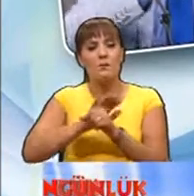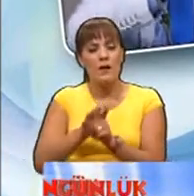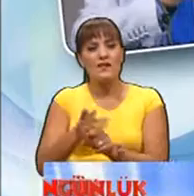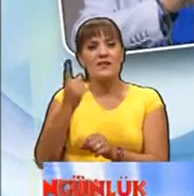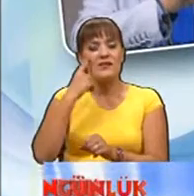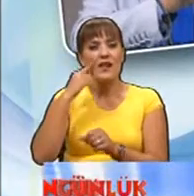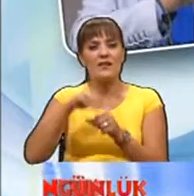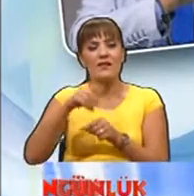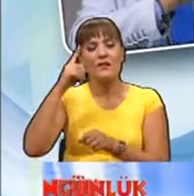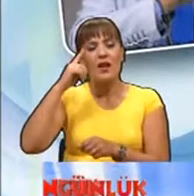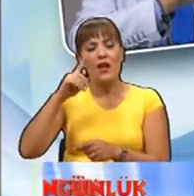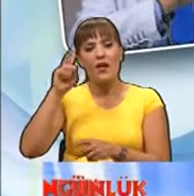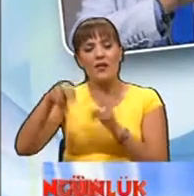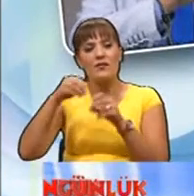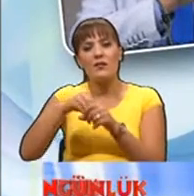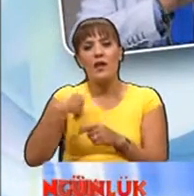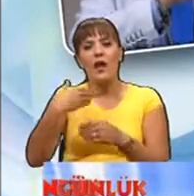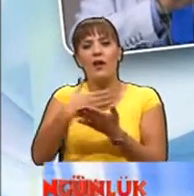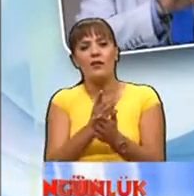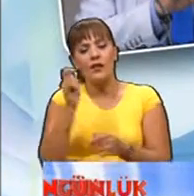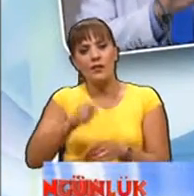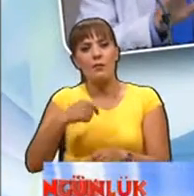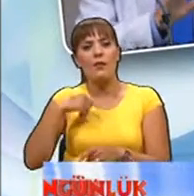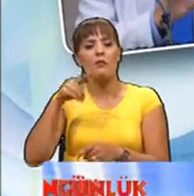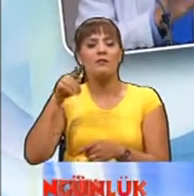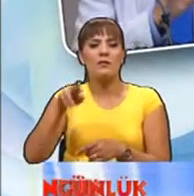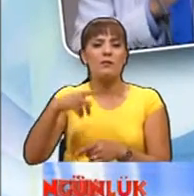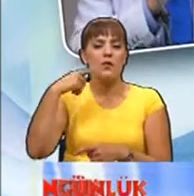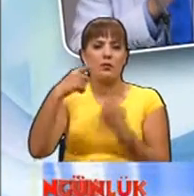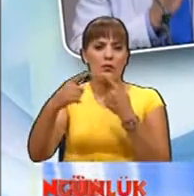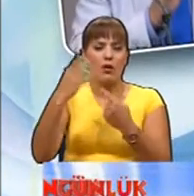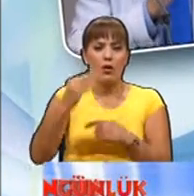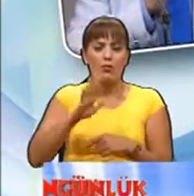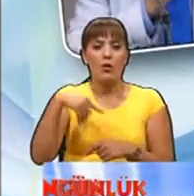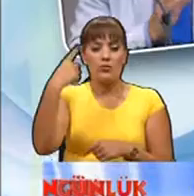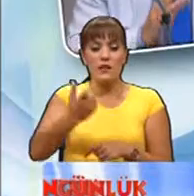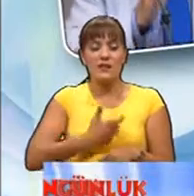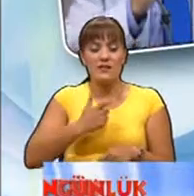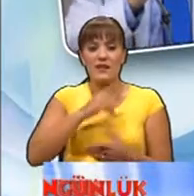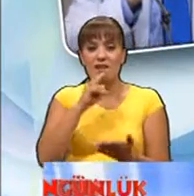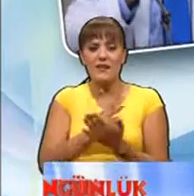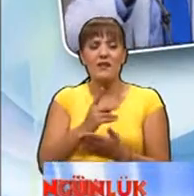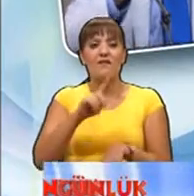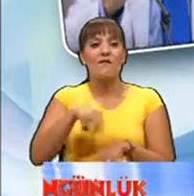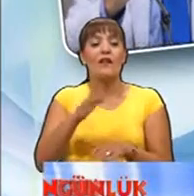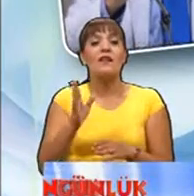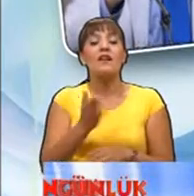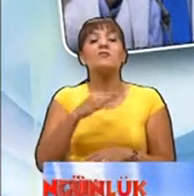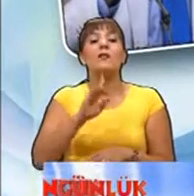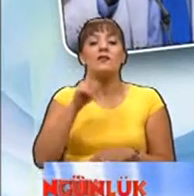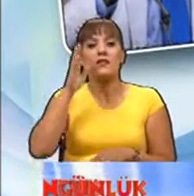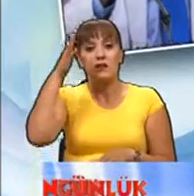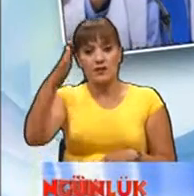baskılar, tanıkları çelmeler gündeme gelecektir. O nedenle yasa orada kesin vakit geçirmeksin diyor,